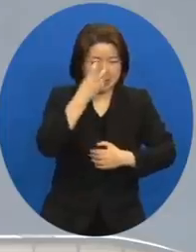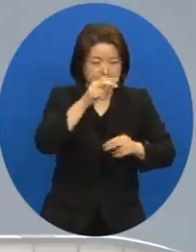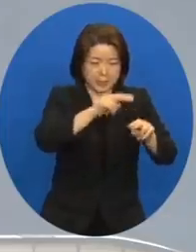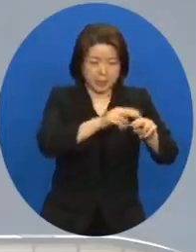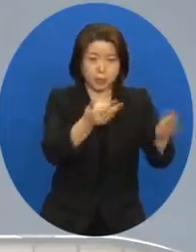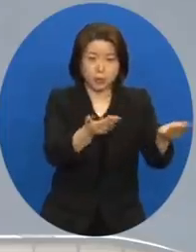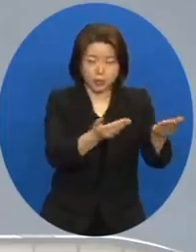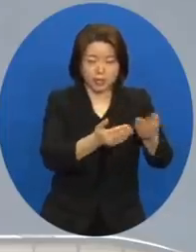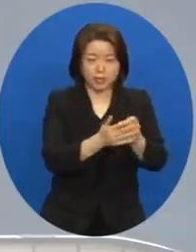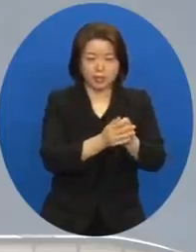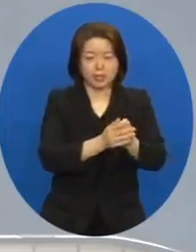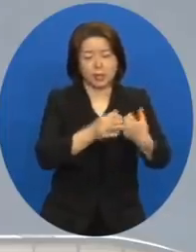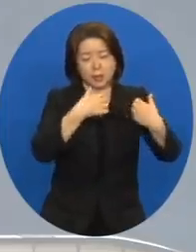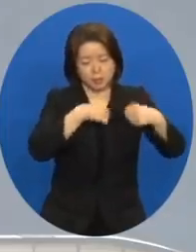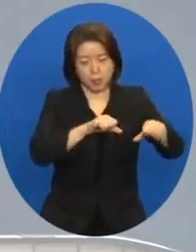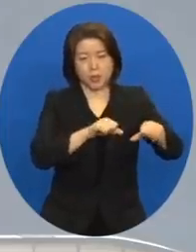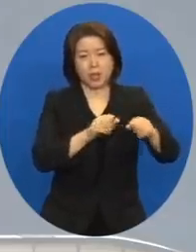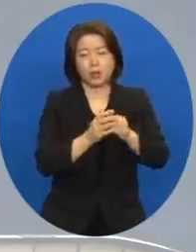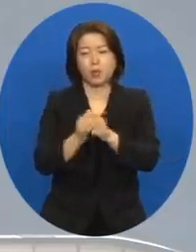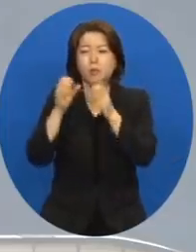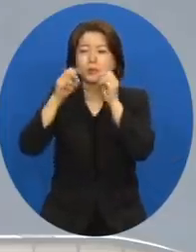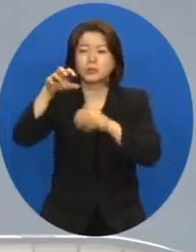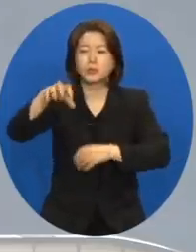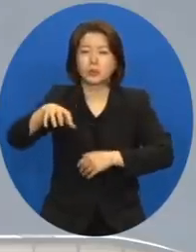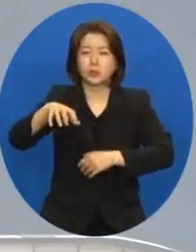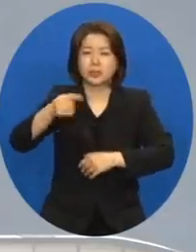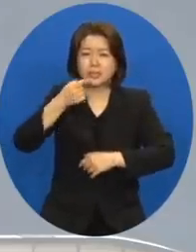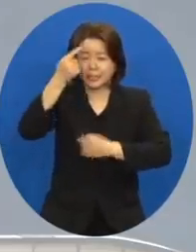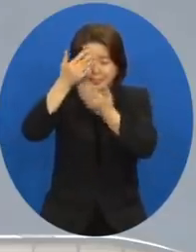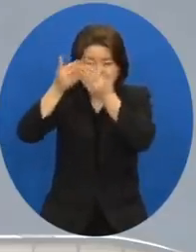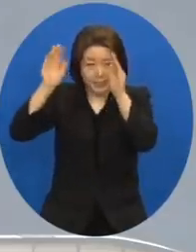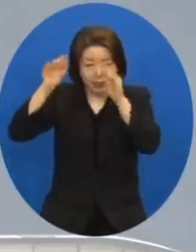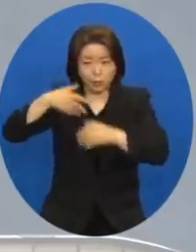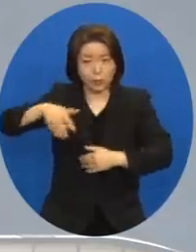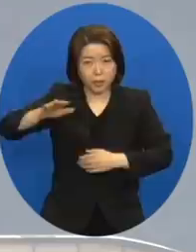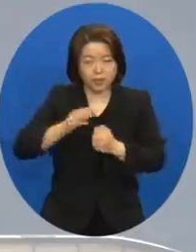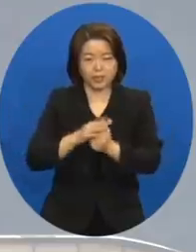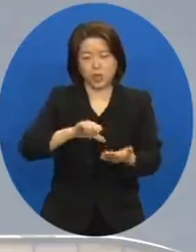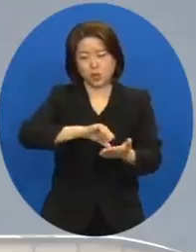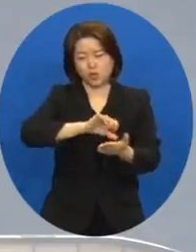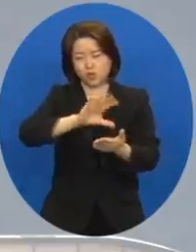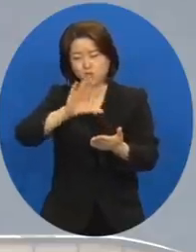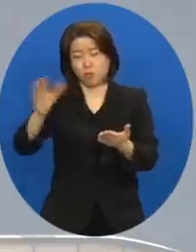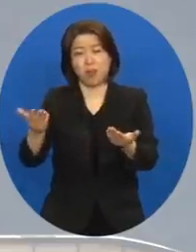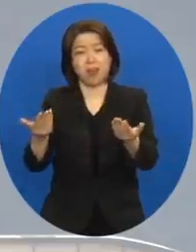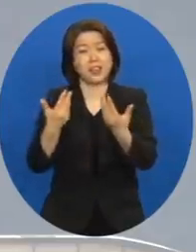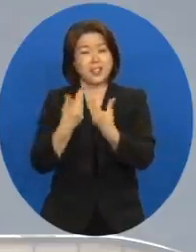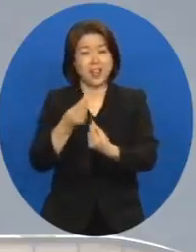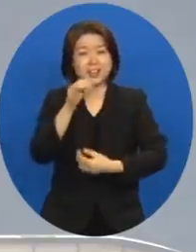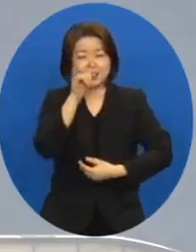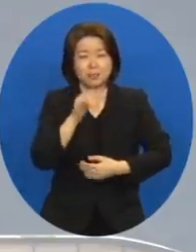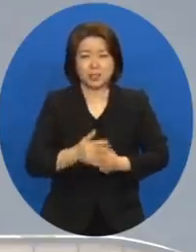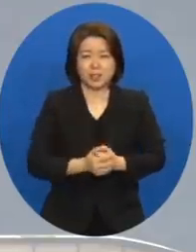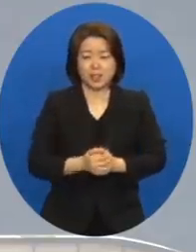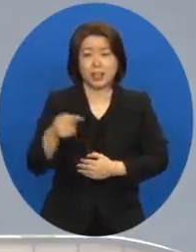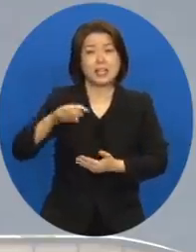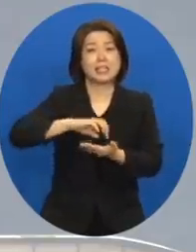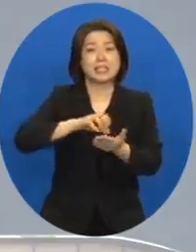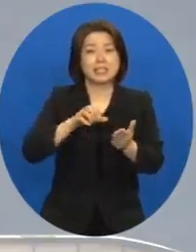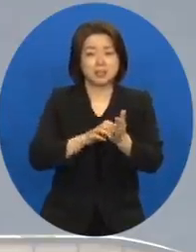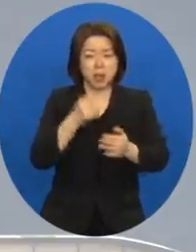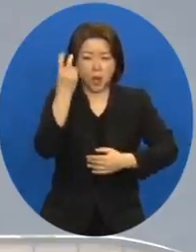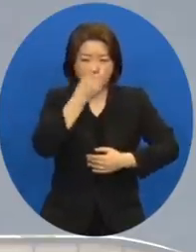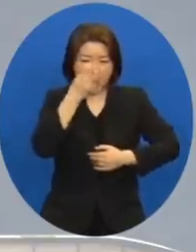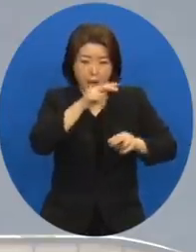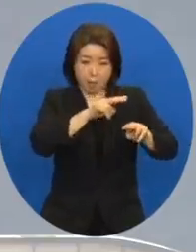다시 선교지 인 도록 돌아가는 참 유명한 사건이 있었습니다 그만큼 감독